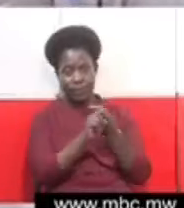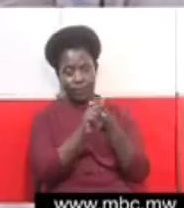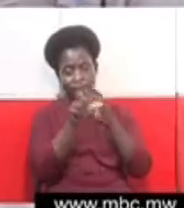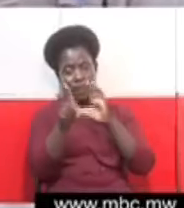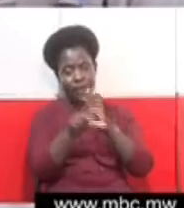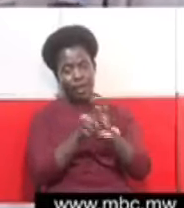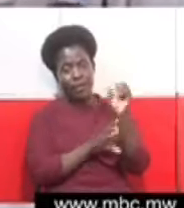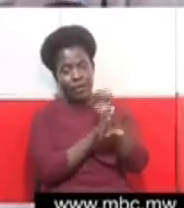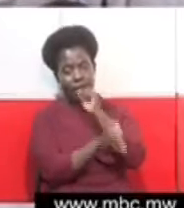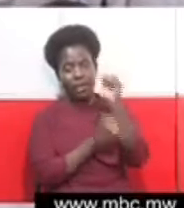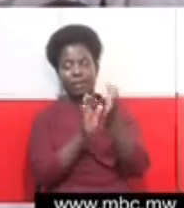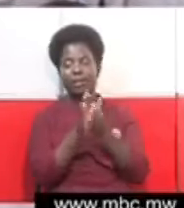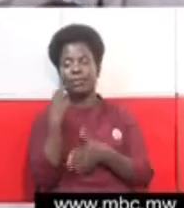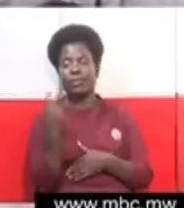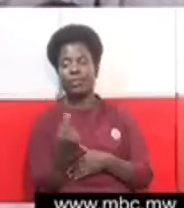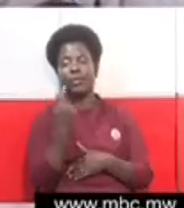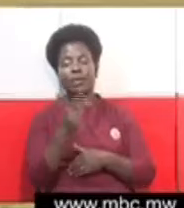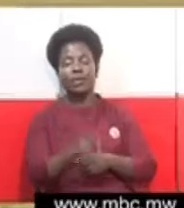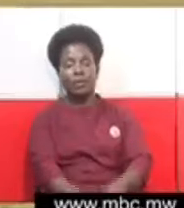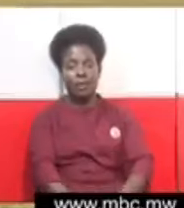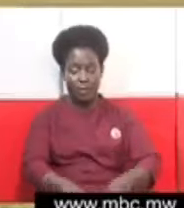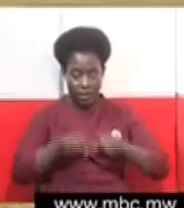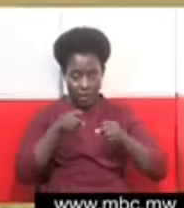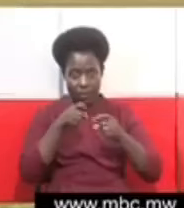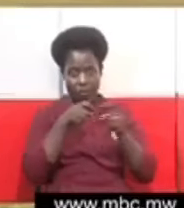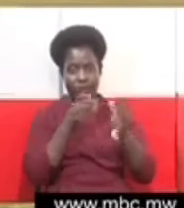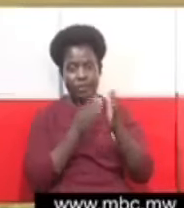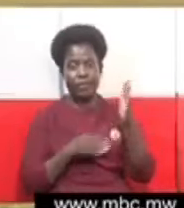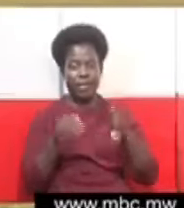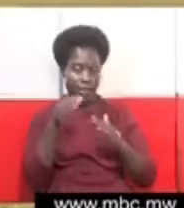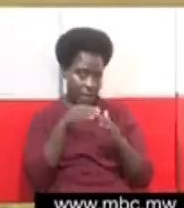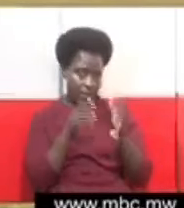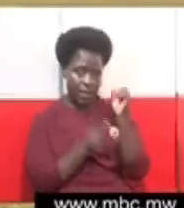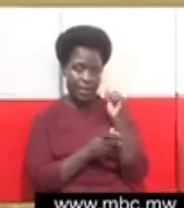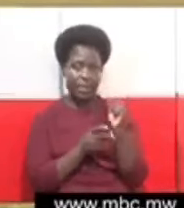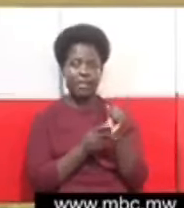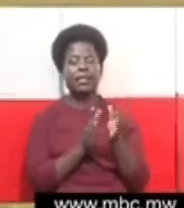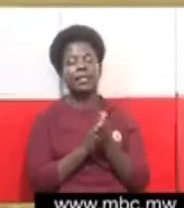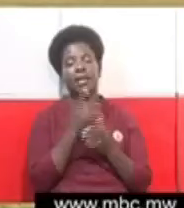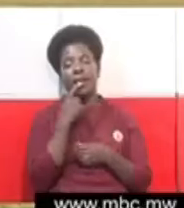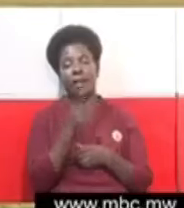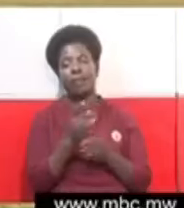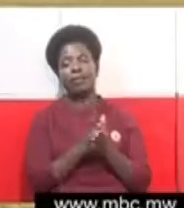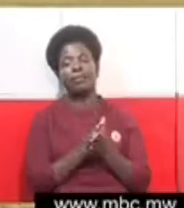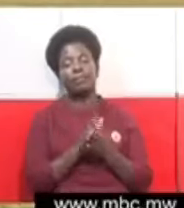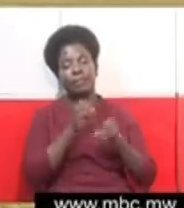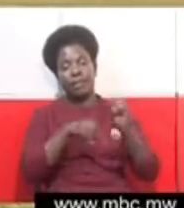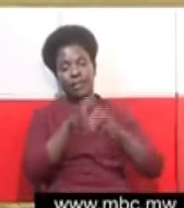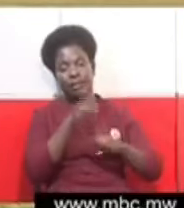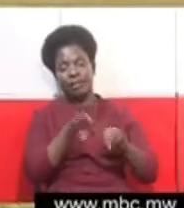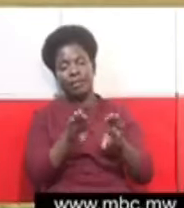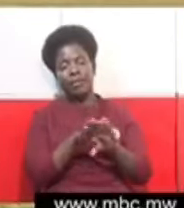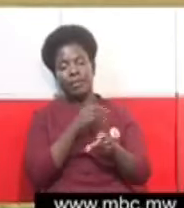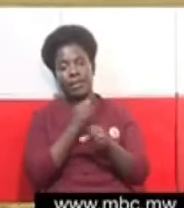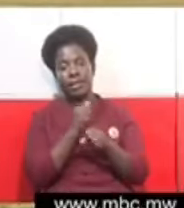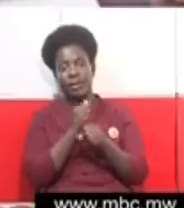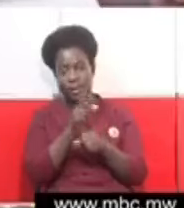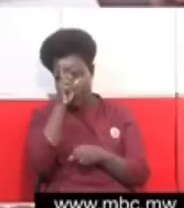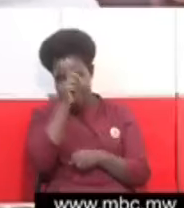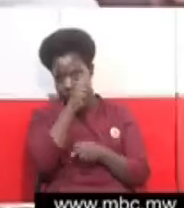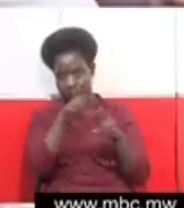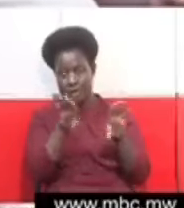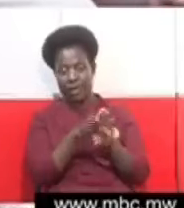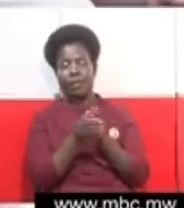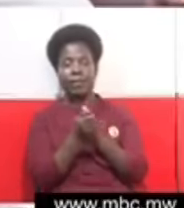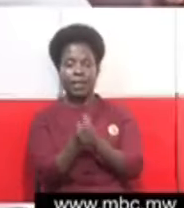mwa akuluakulu ku konsolo ya mboma la Chitipa a Clement Gonti wati makonsolo akagwira ntchito ndi mafumu ndi